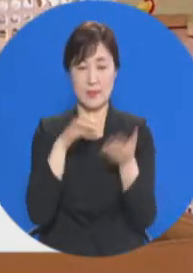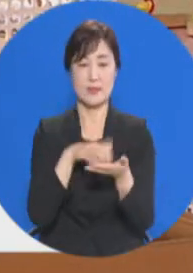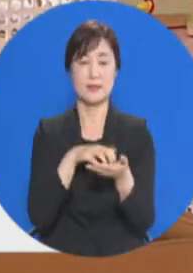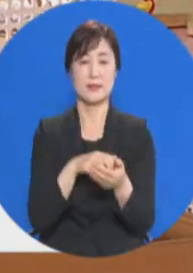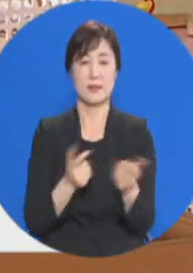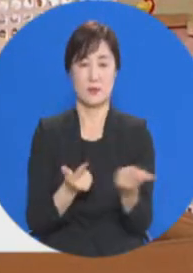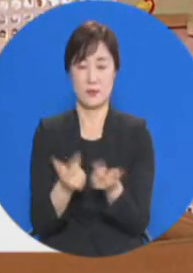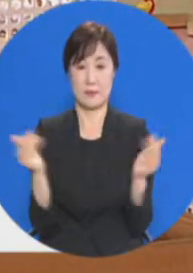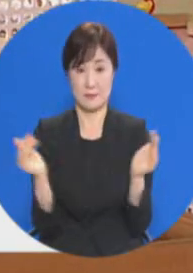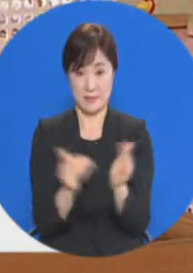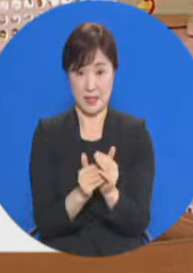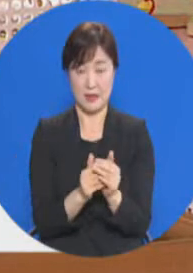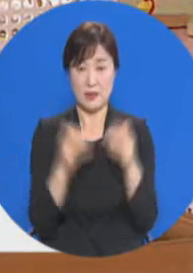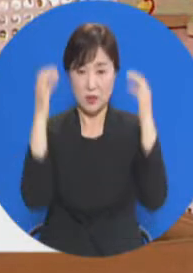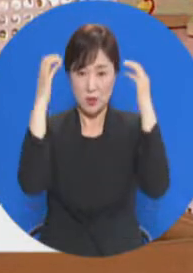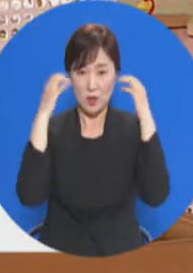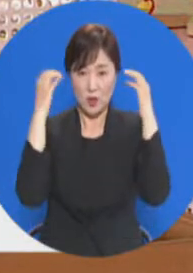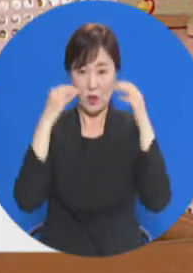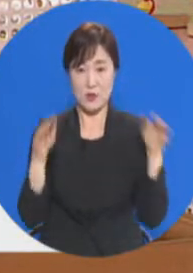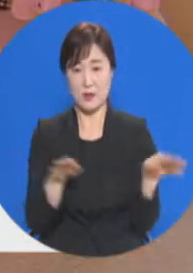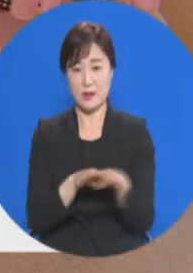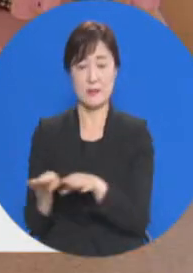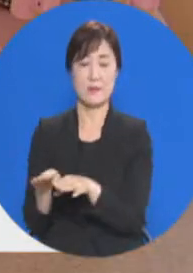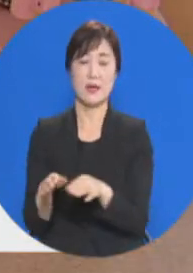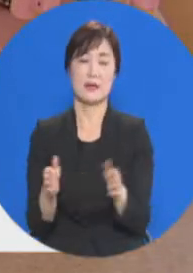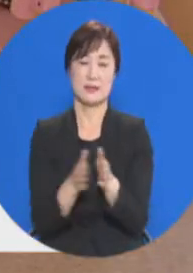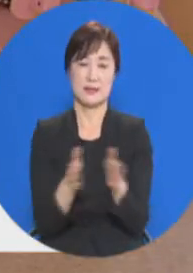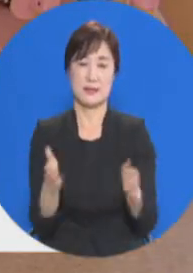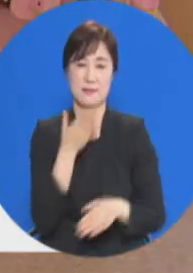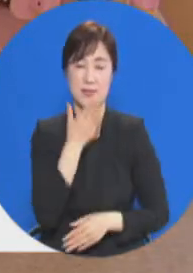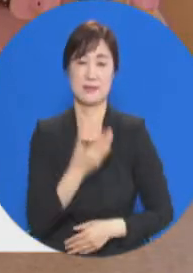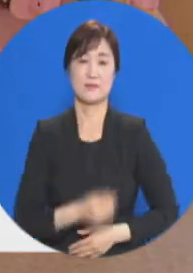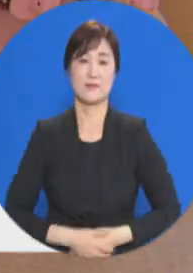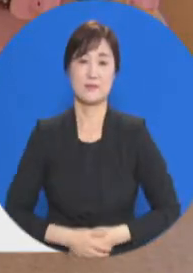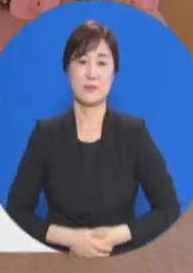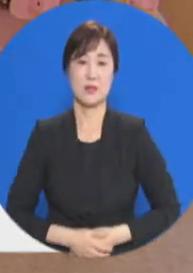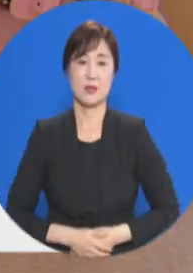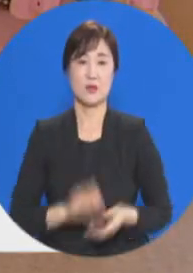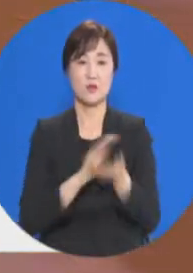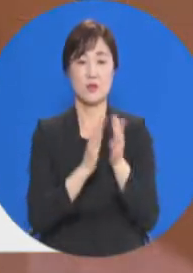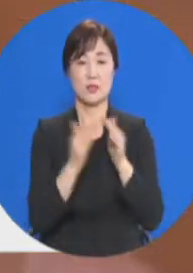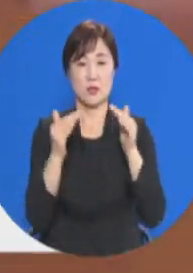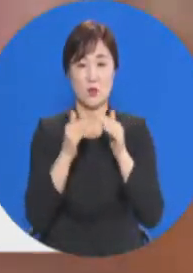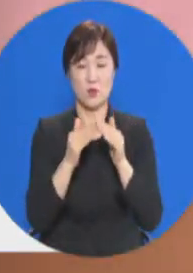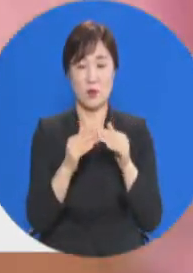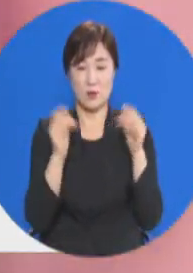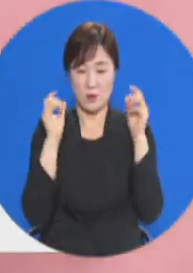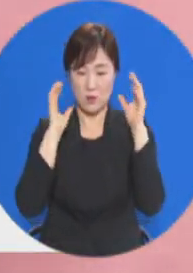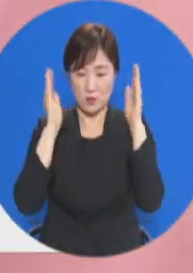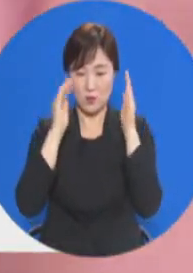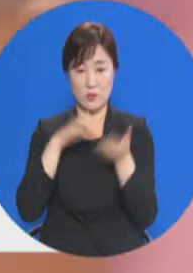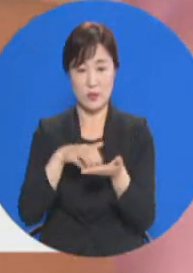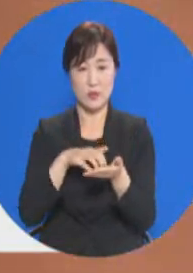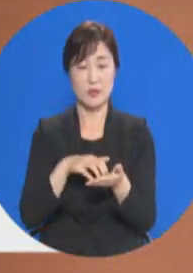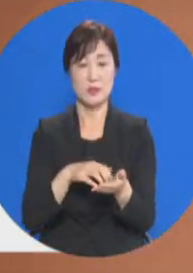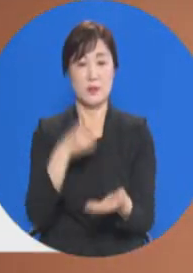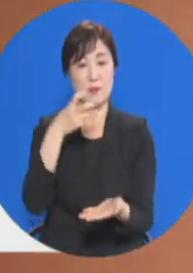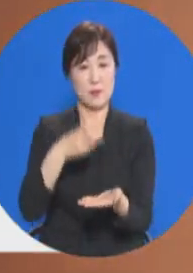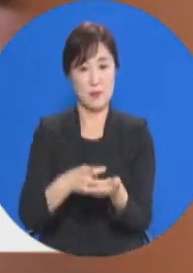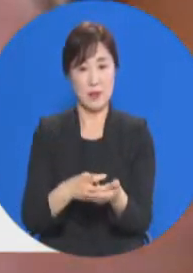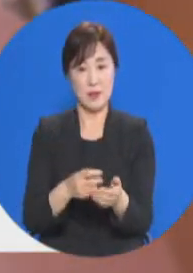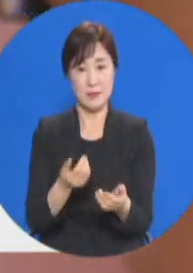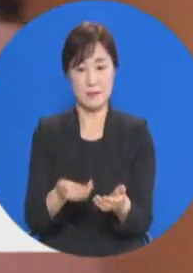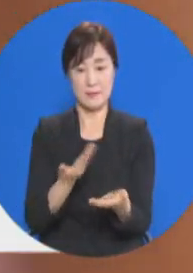가능해졌습니다. 교육부와 전국시도교육감협의회는 유치원 수업일수 감축 근거를 마련하는 유아교육법 시행령